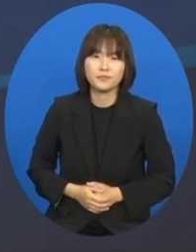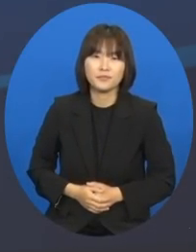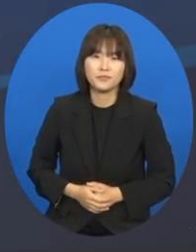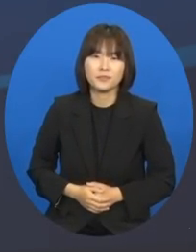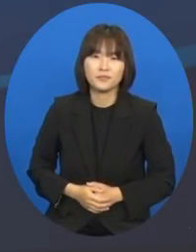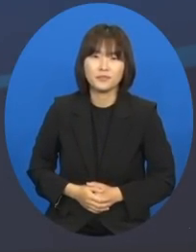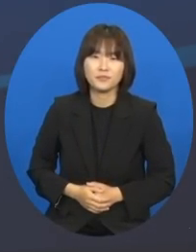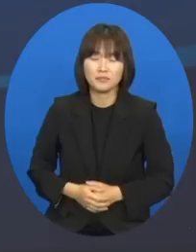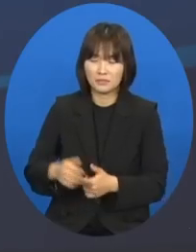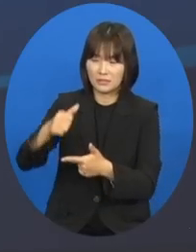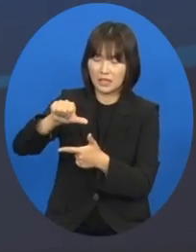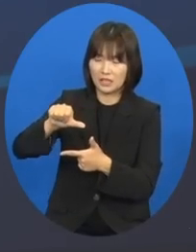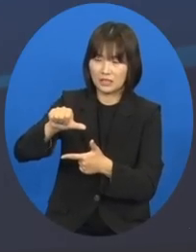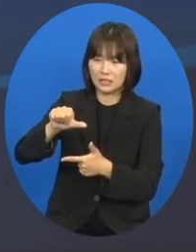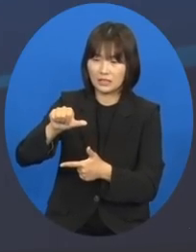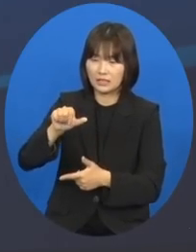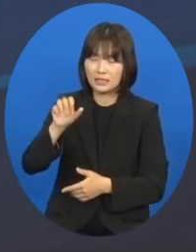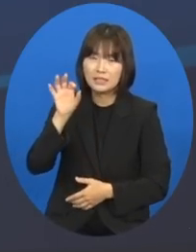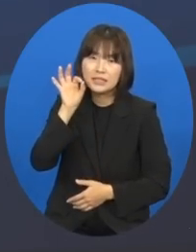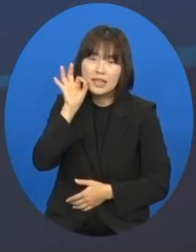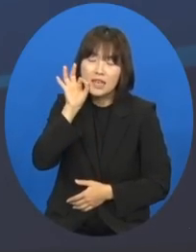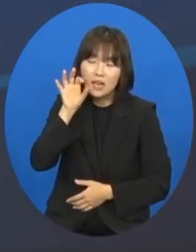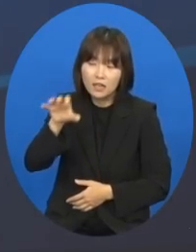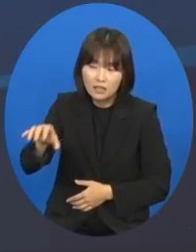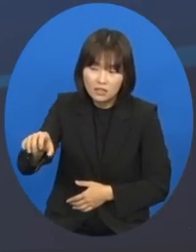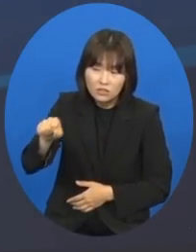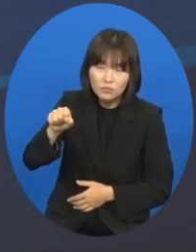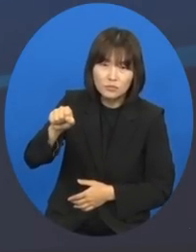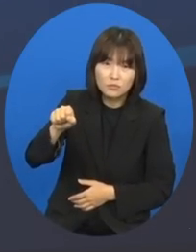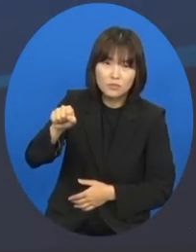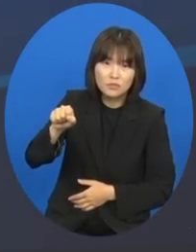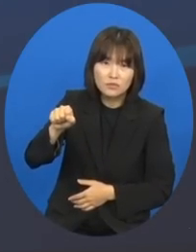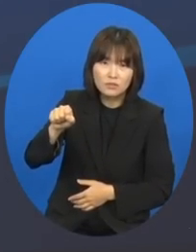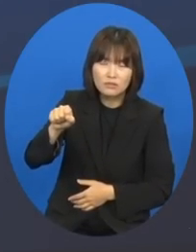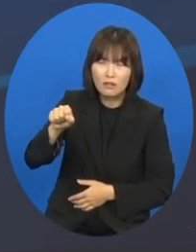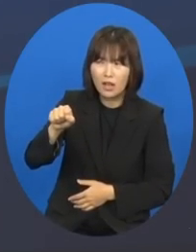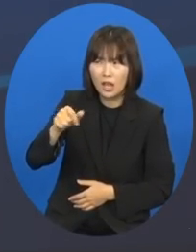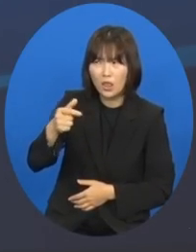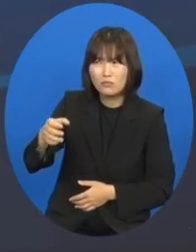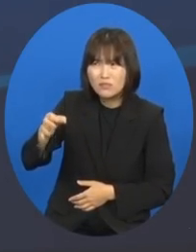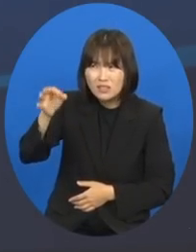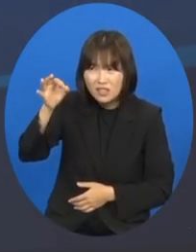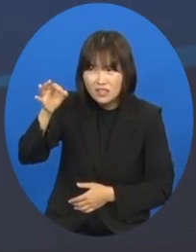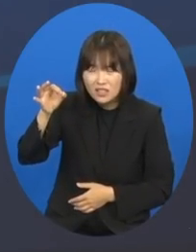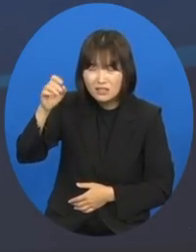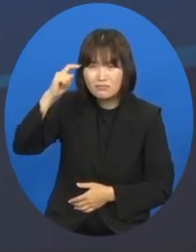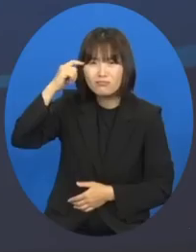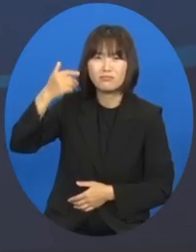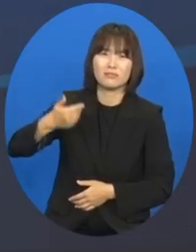캔디를 이렇게 딱 치면서 아빠 다섯 살짜리 이건 너무 비싸지